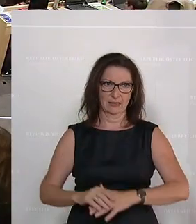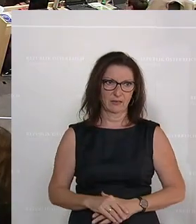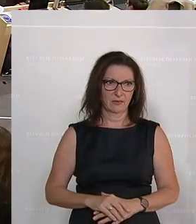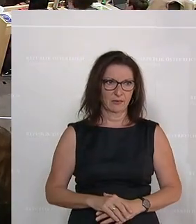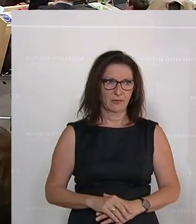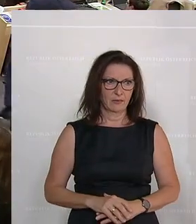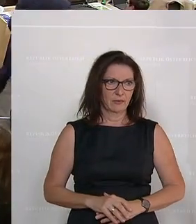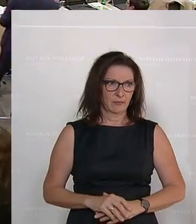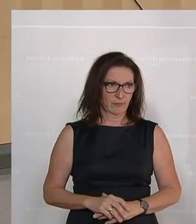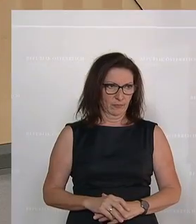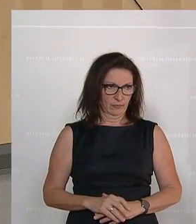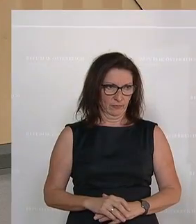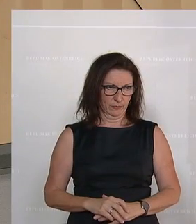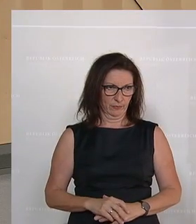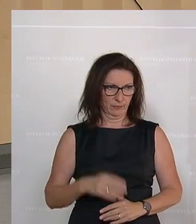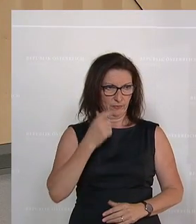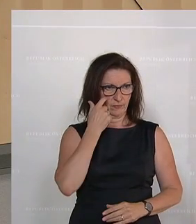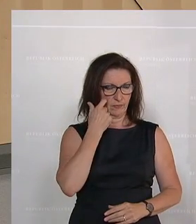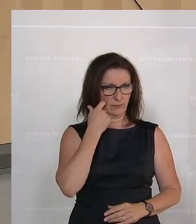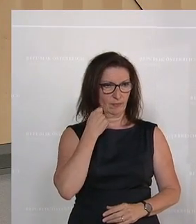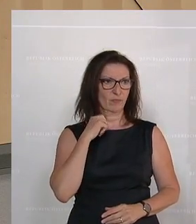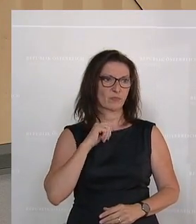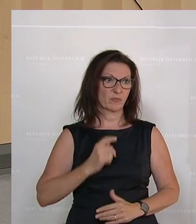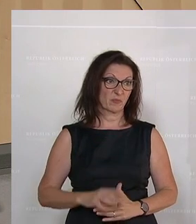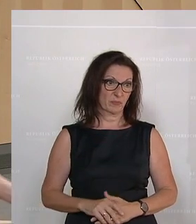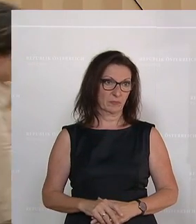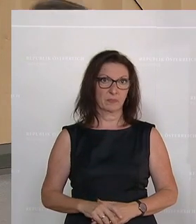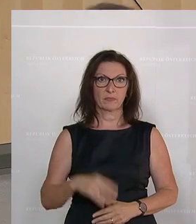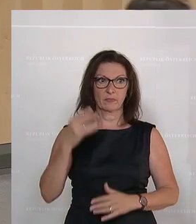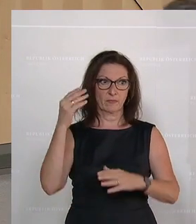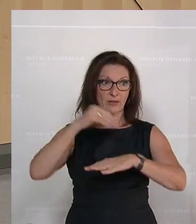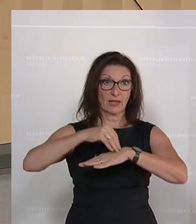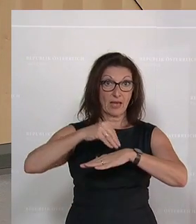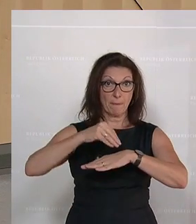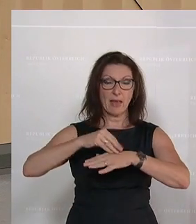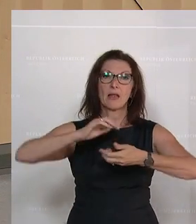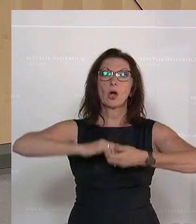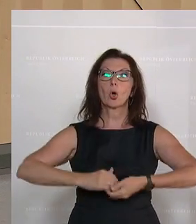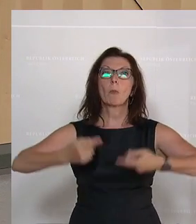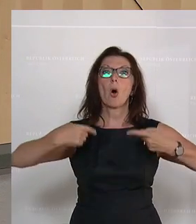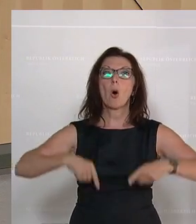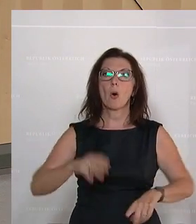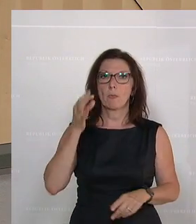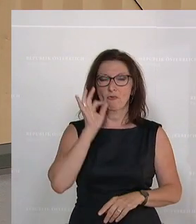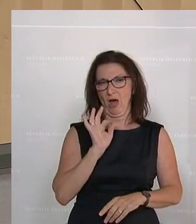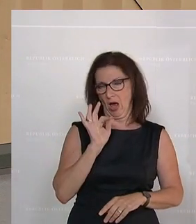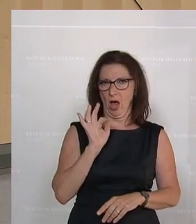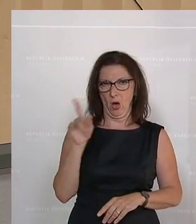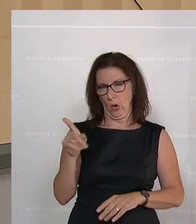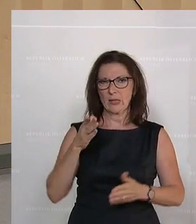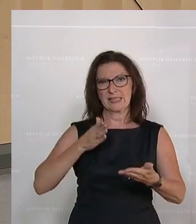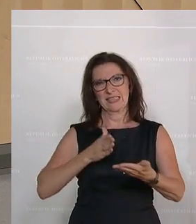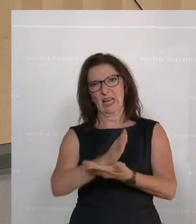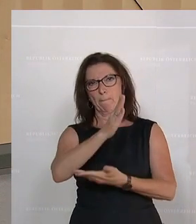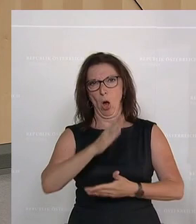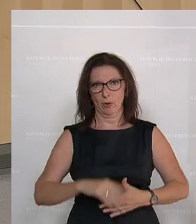sozialminister johannes rauch kommt der gibt jetzt übrigens gerade um 14 uhr also in wenigen minuten eine pressekonferenz zur impfpflicht